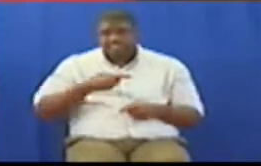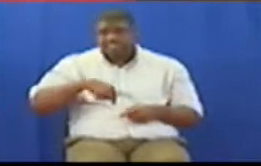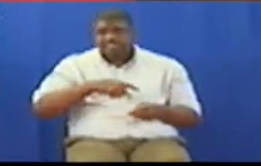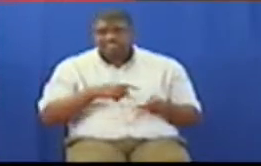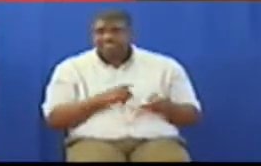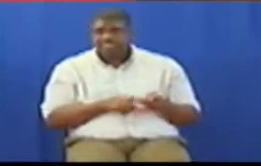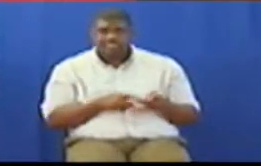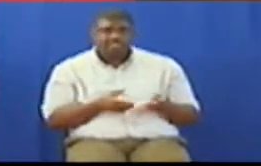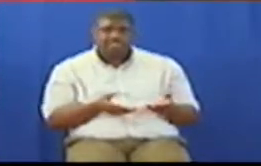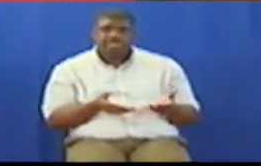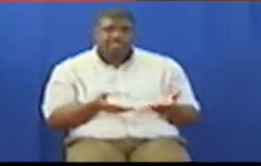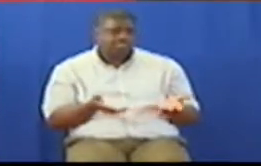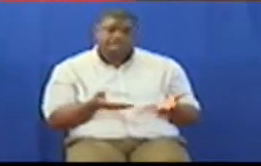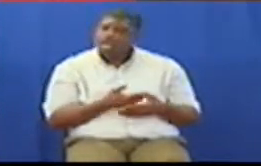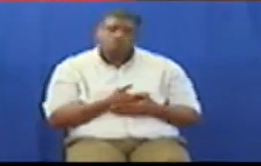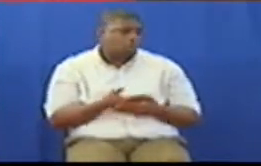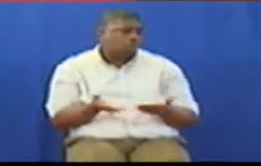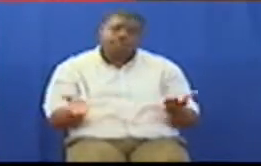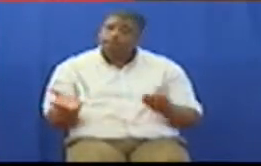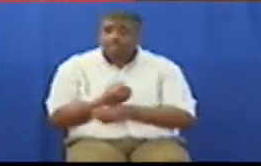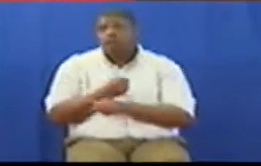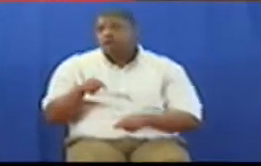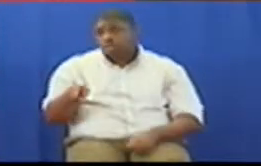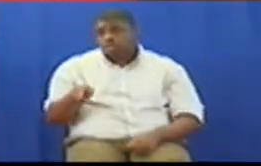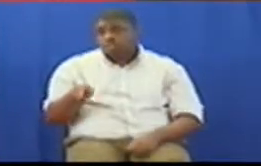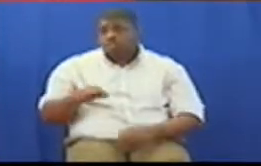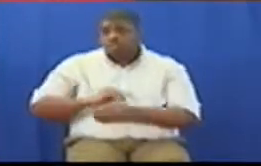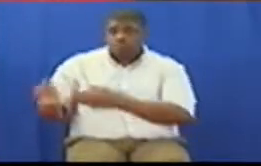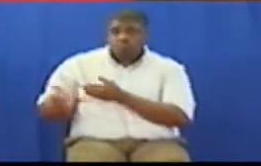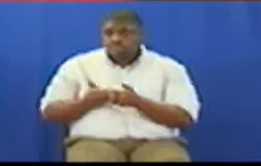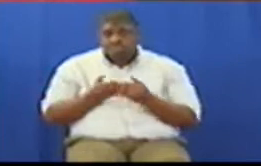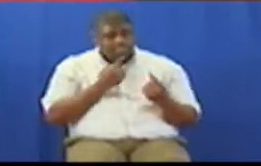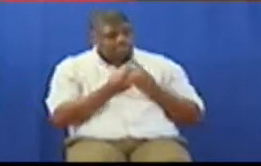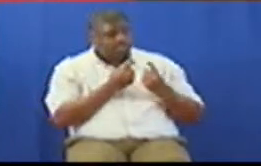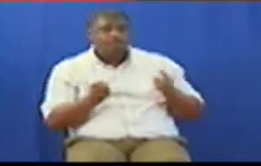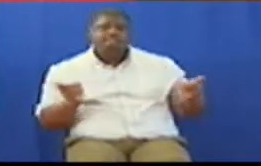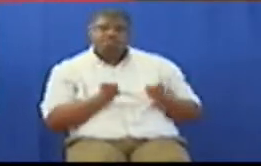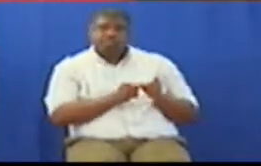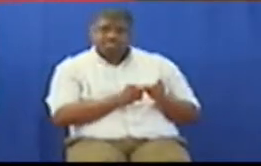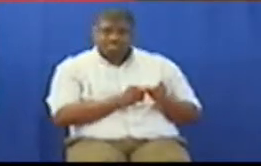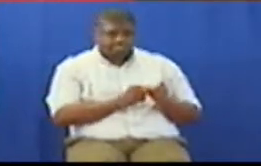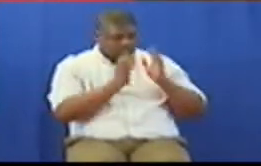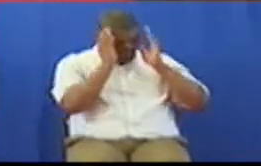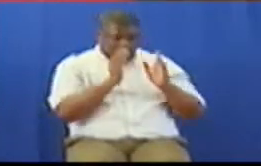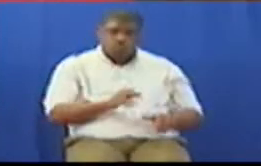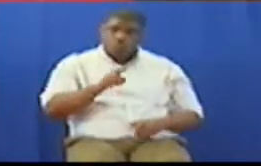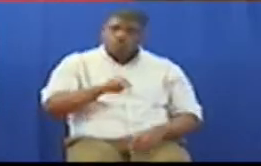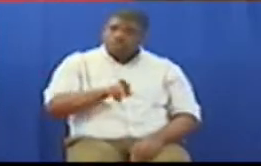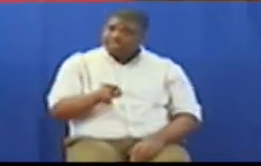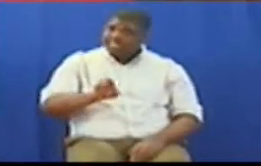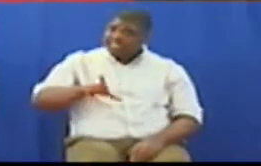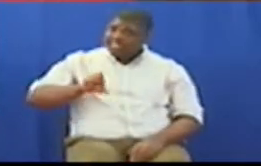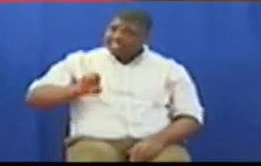ventilators hataweza kuzipata. Kwa naomba nirudie alichokisema kwa ufupi sana na Mheshimiwa Ngereja kwamba sisi lazima tuwe